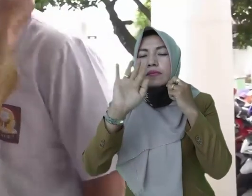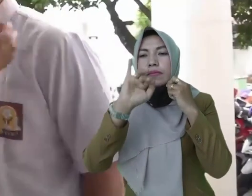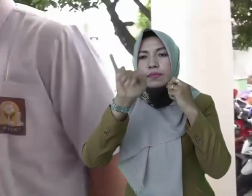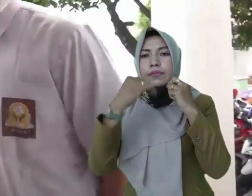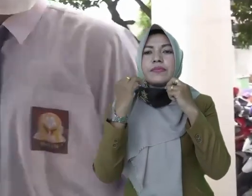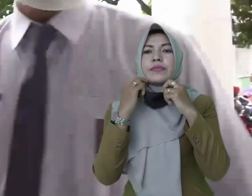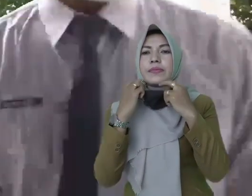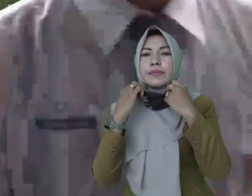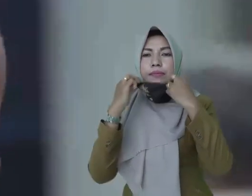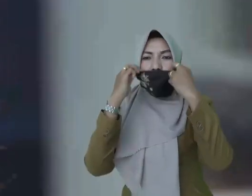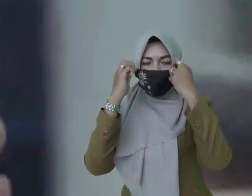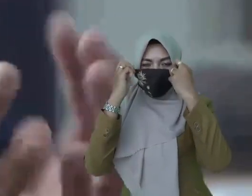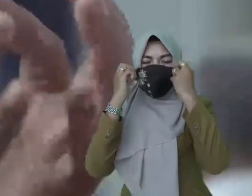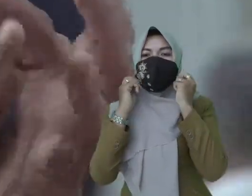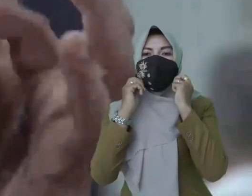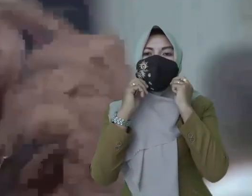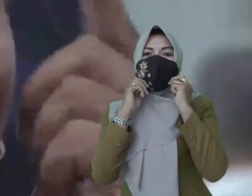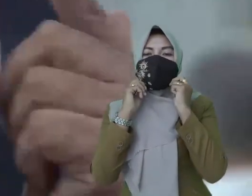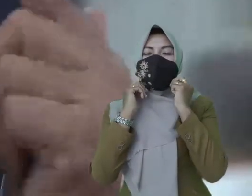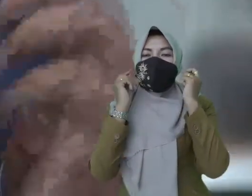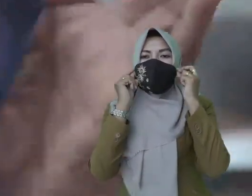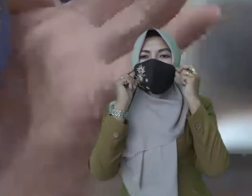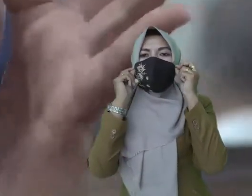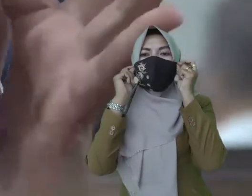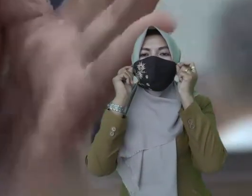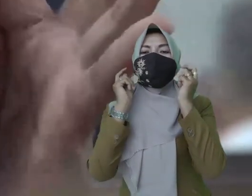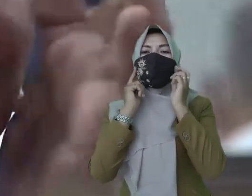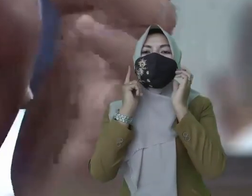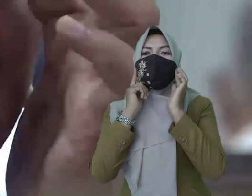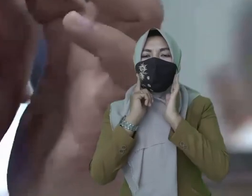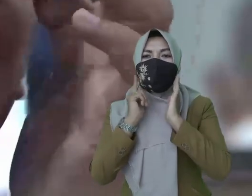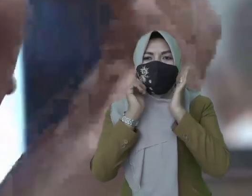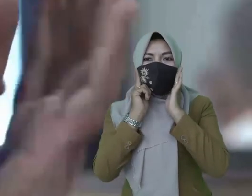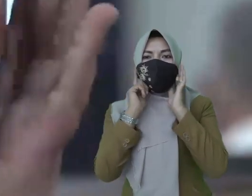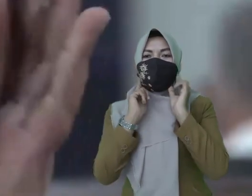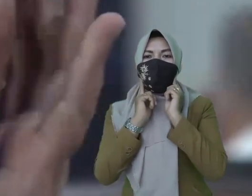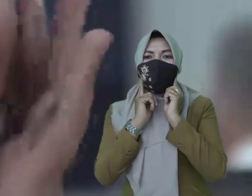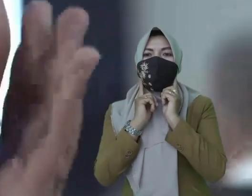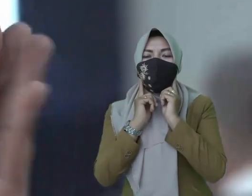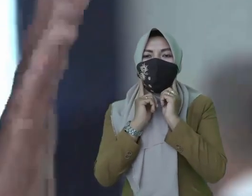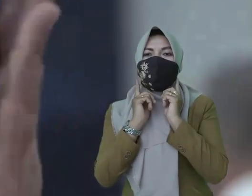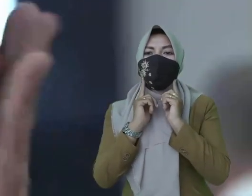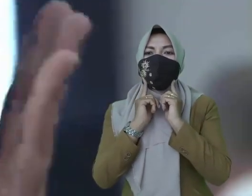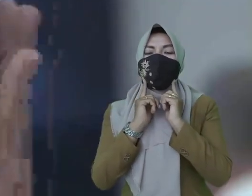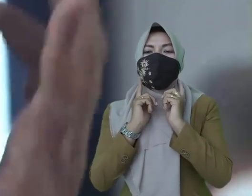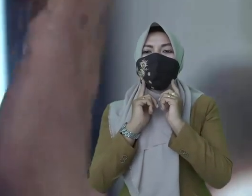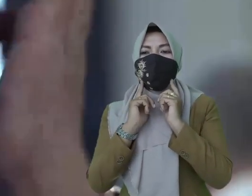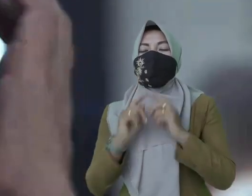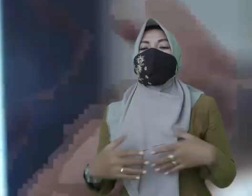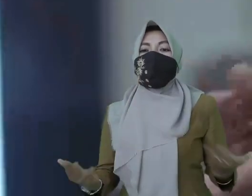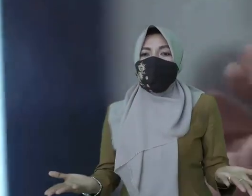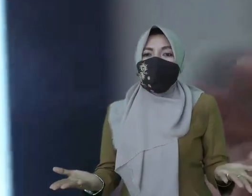boleh di bawah mulut. Nah, pasang tutup hidung, di atas hidung ini ditekan dikit dan bentuk hidung di samping istri ya.